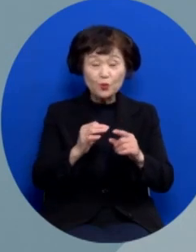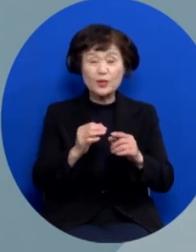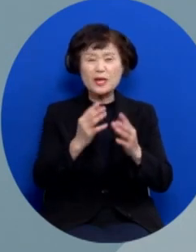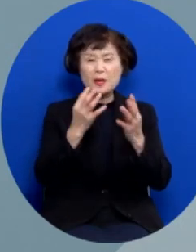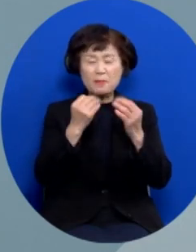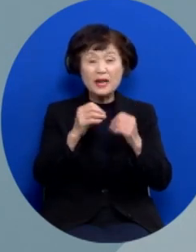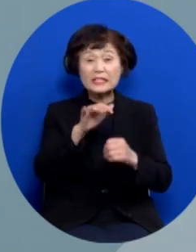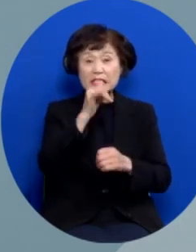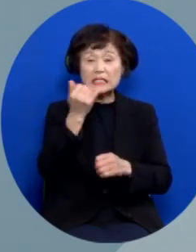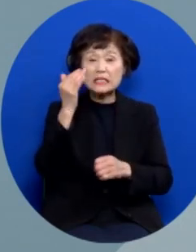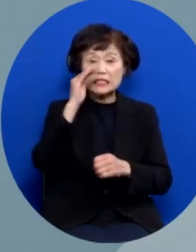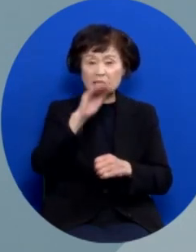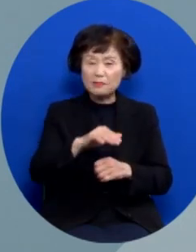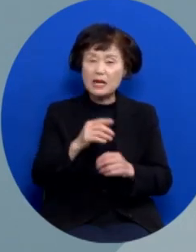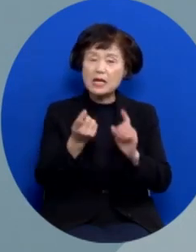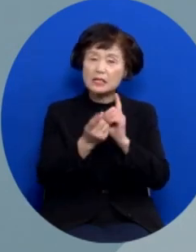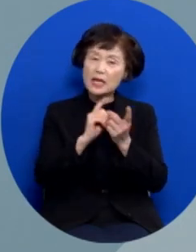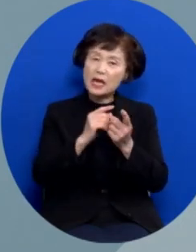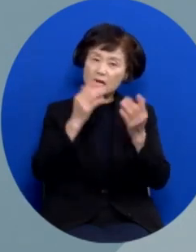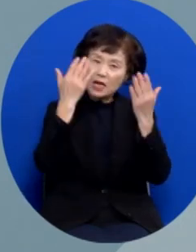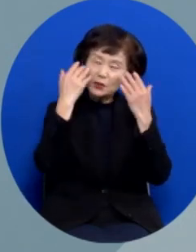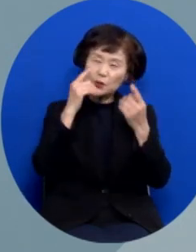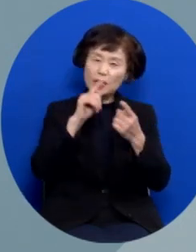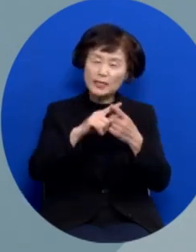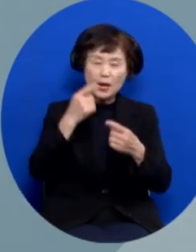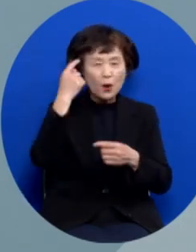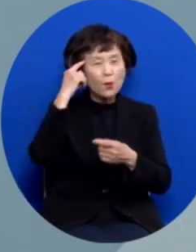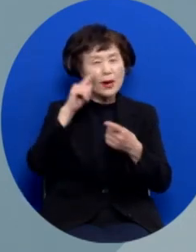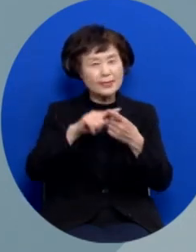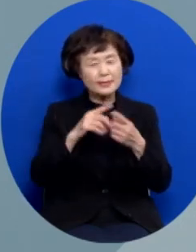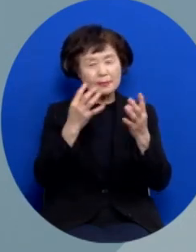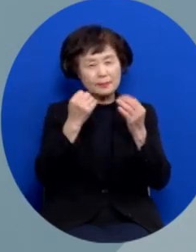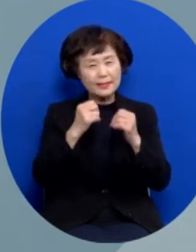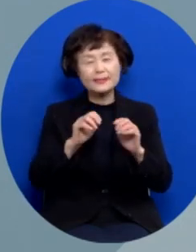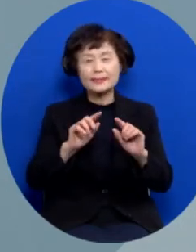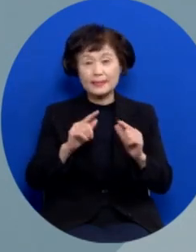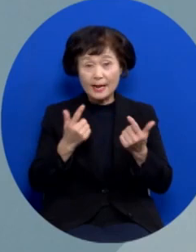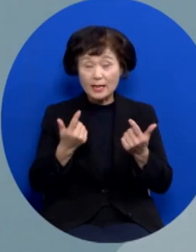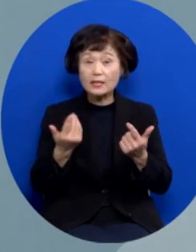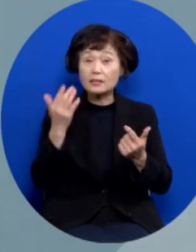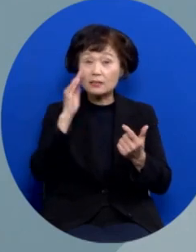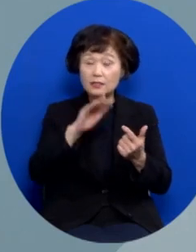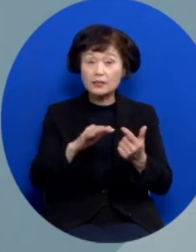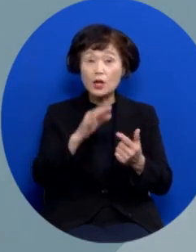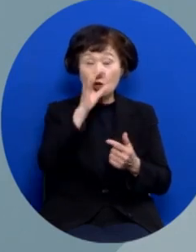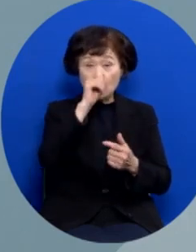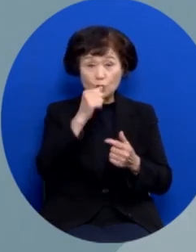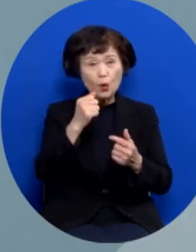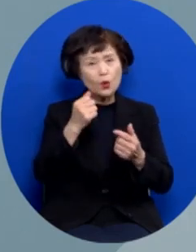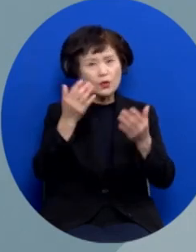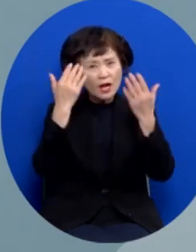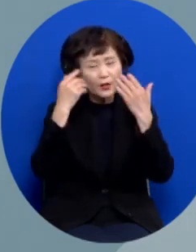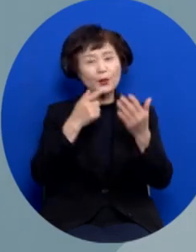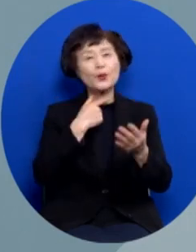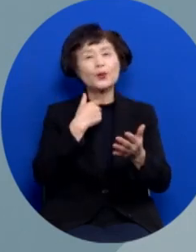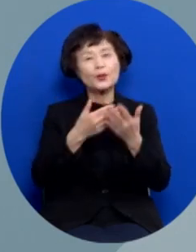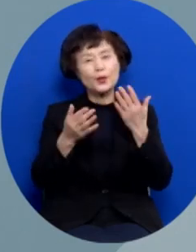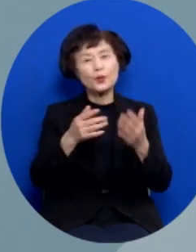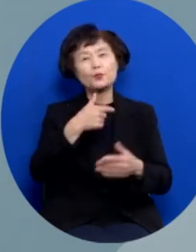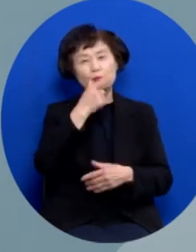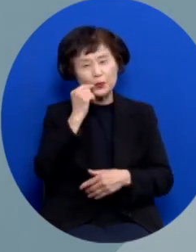대한 인식은 그렇게 높은 편이 아니었습니다 아마도 전북지역의 좋은 대안학교들을 경험하지 못했던 이유가 아닌가 싶어요